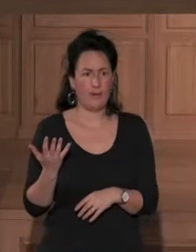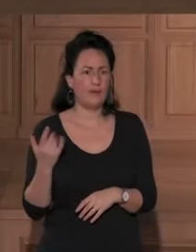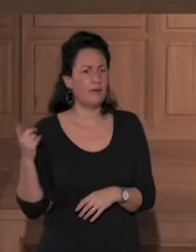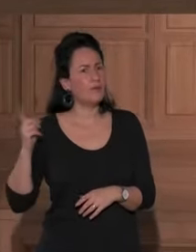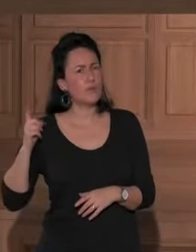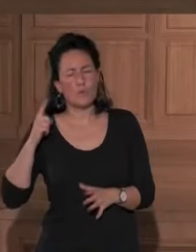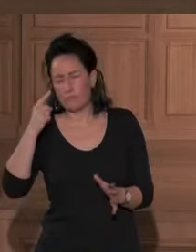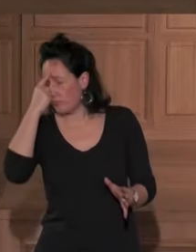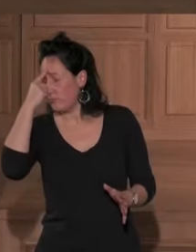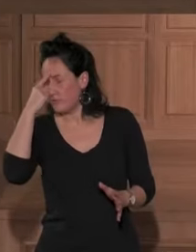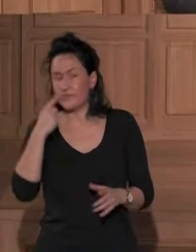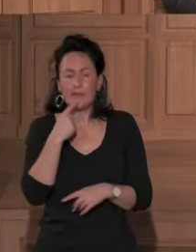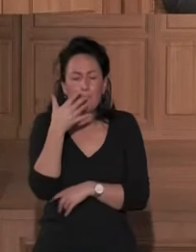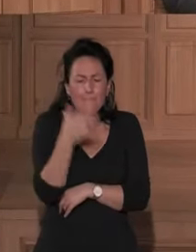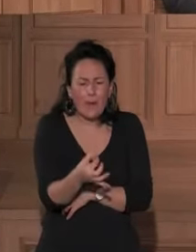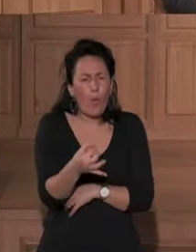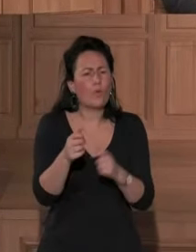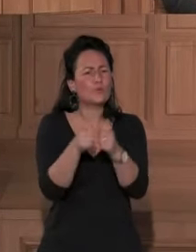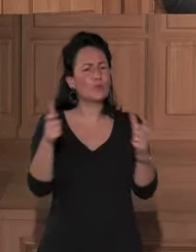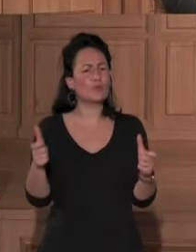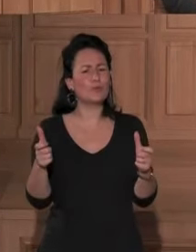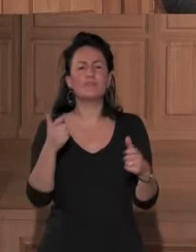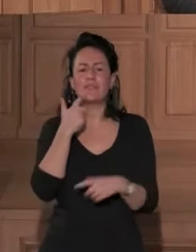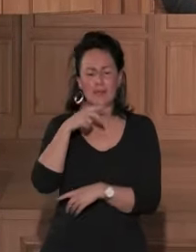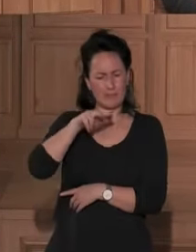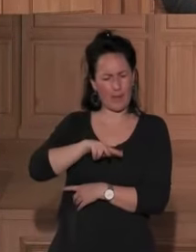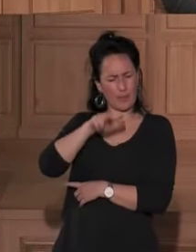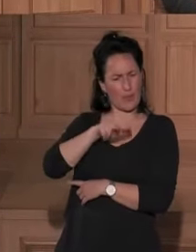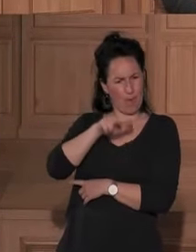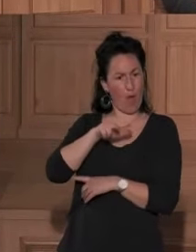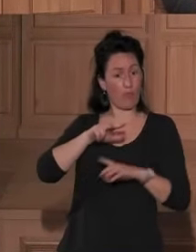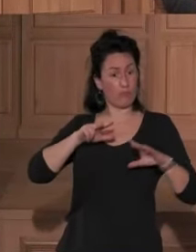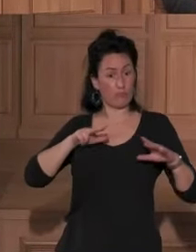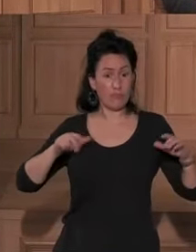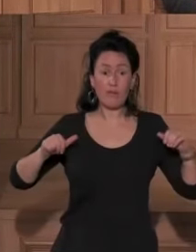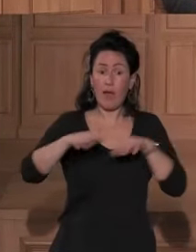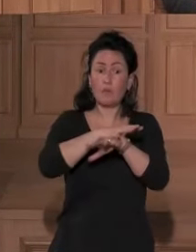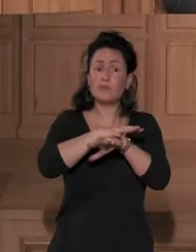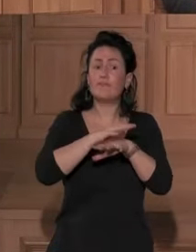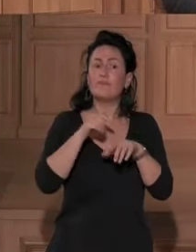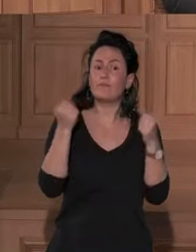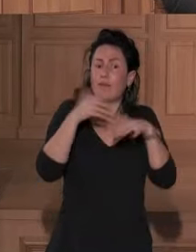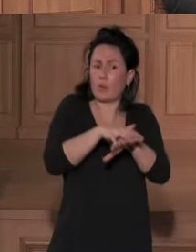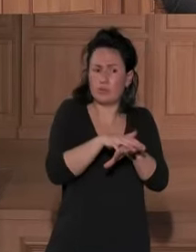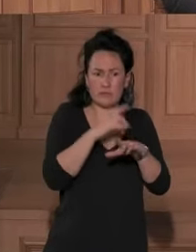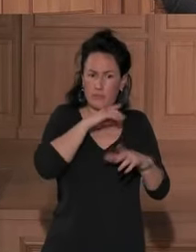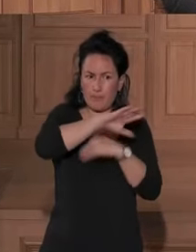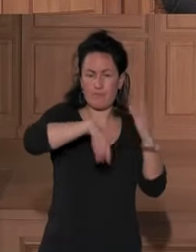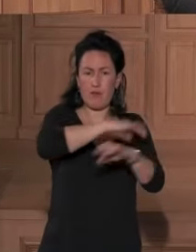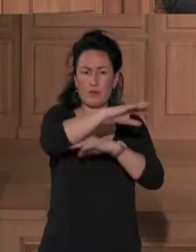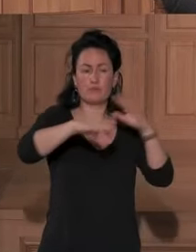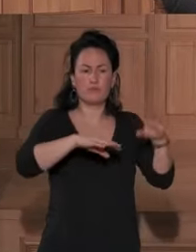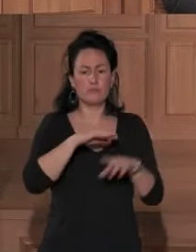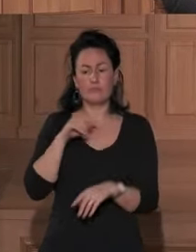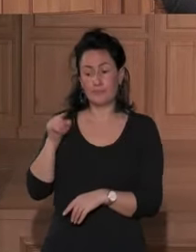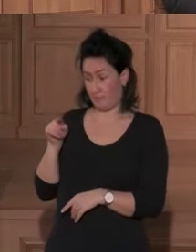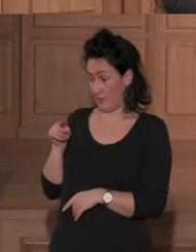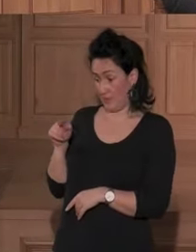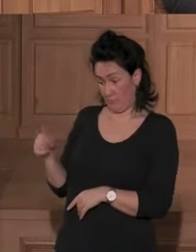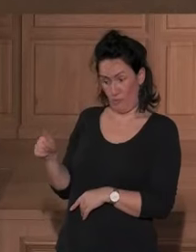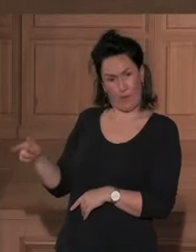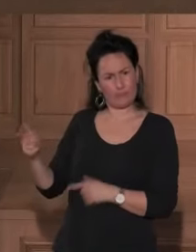les microstructures, et c'est les appartements habitat inclusif que Daoud, d'ailleurs, dirige d'une main de maître dans le 19e, à